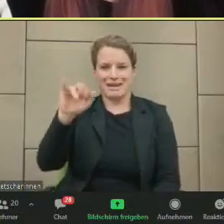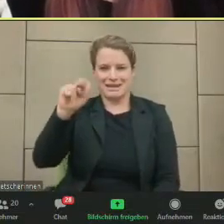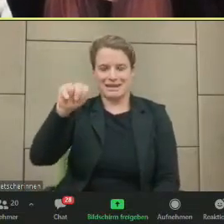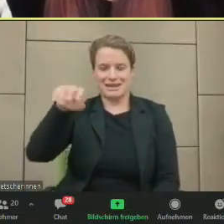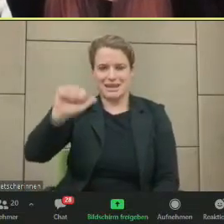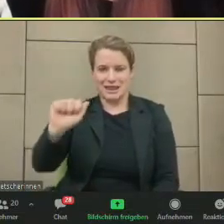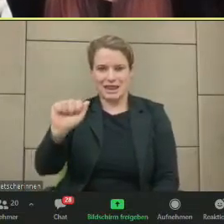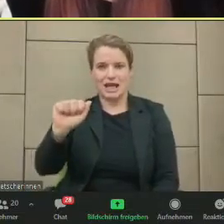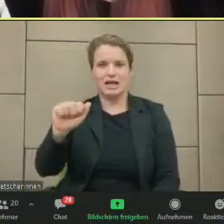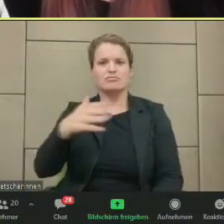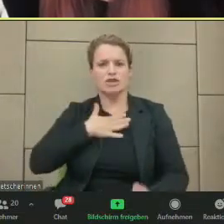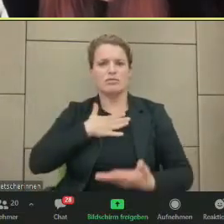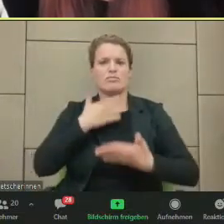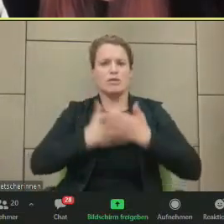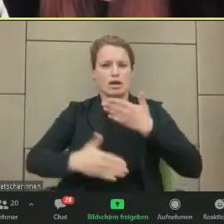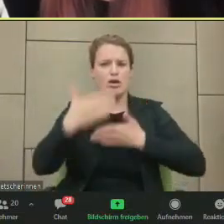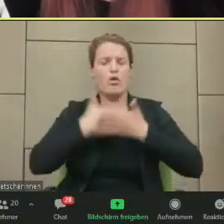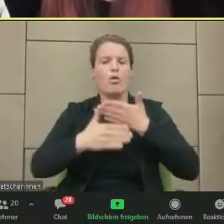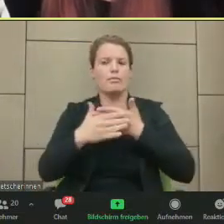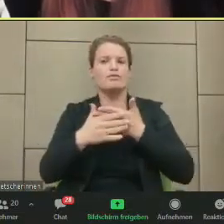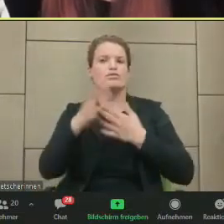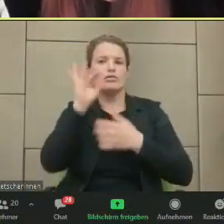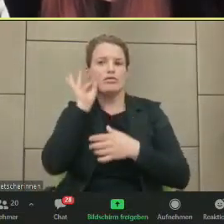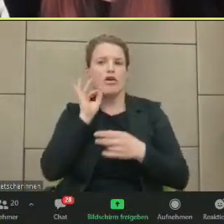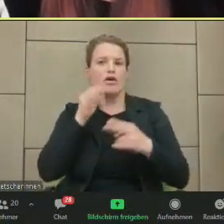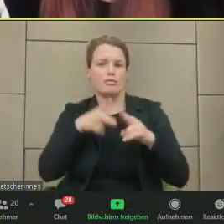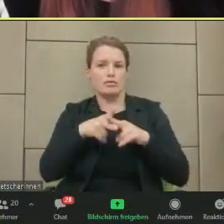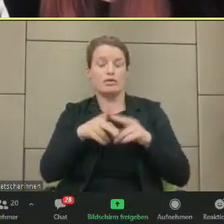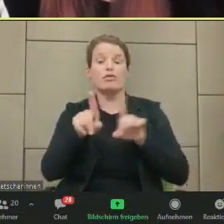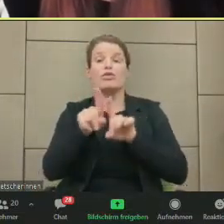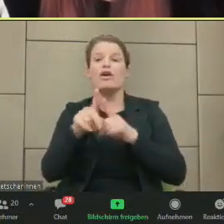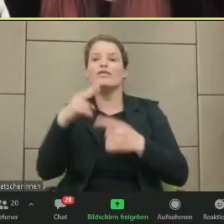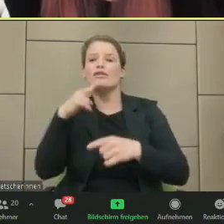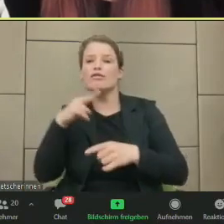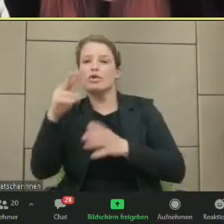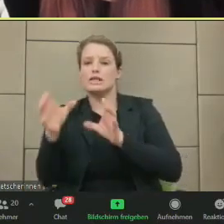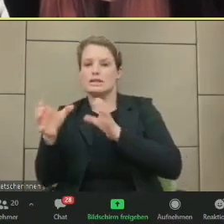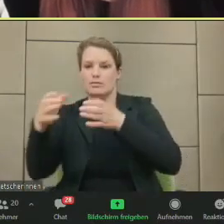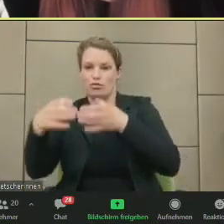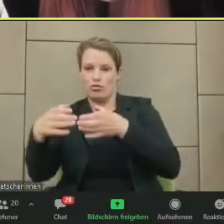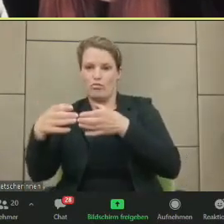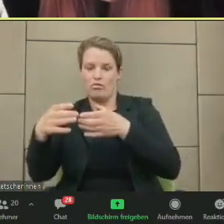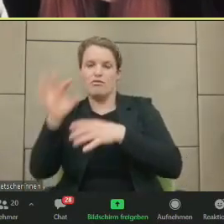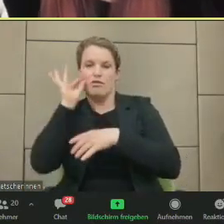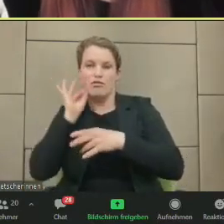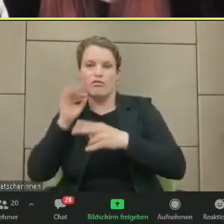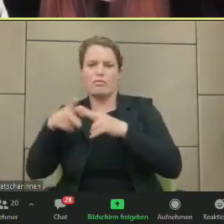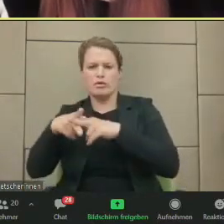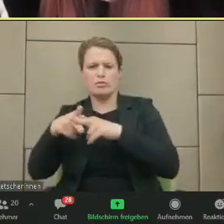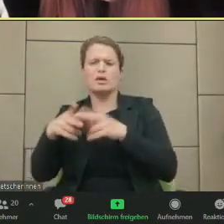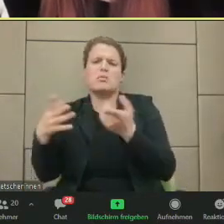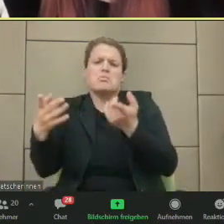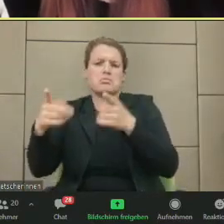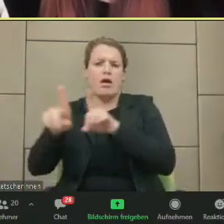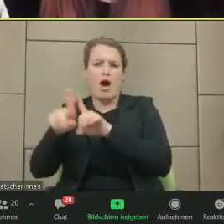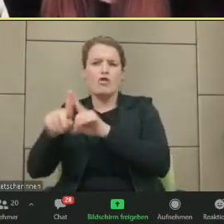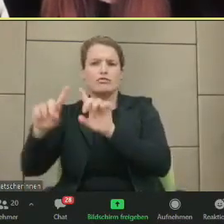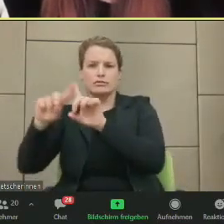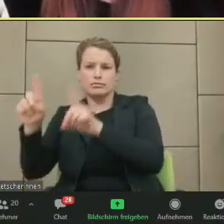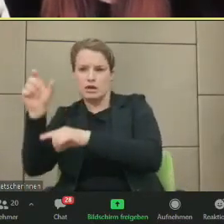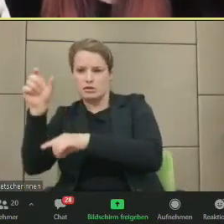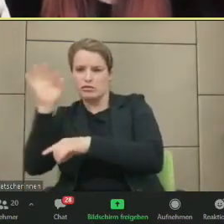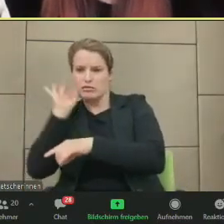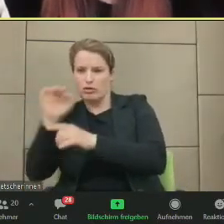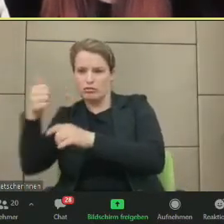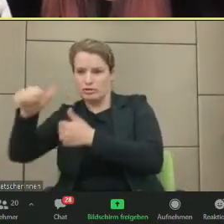Frauen mit Behinderung und eine WhatsApp-Gruppe für Frauen mit Behinderung und natürlich auch alle Frauen. Auf Instagram bin ich auch vertreten,